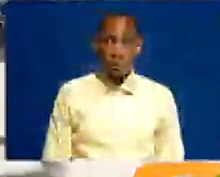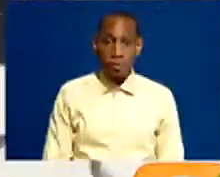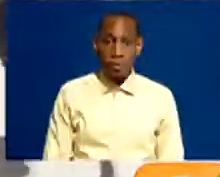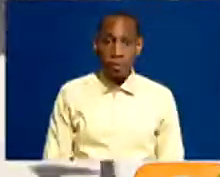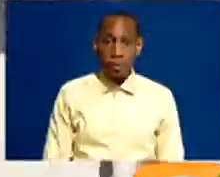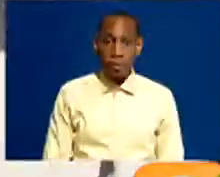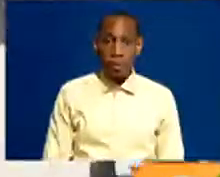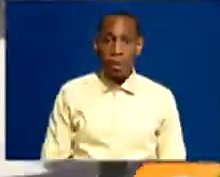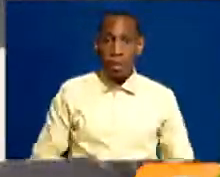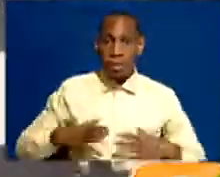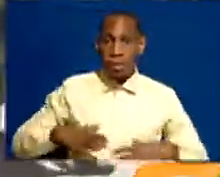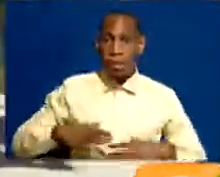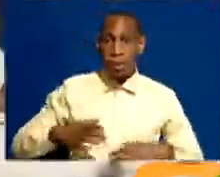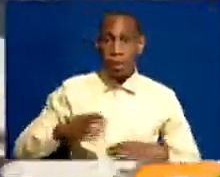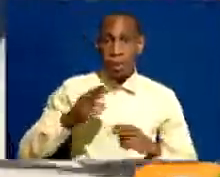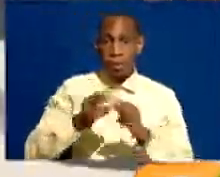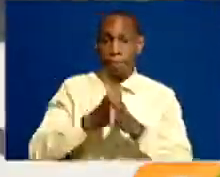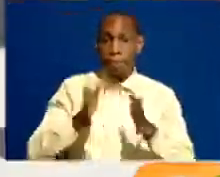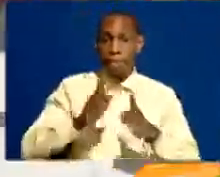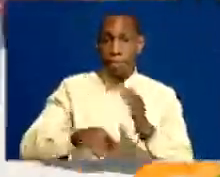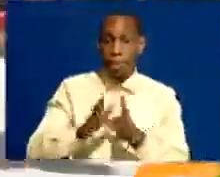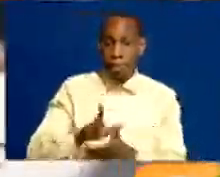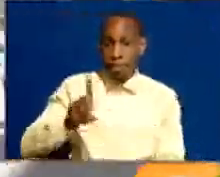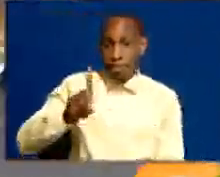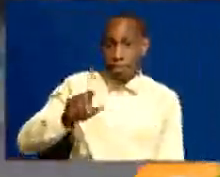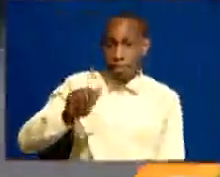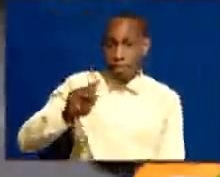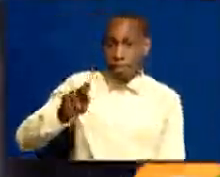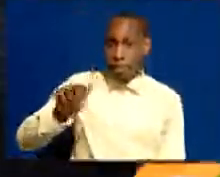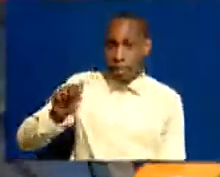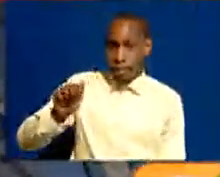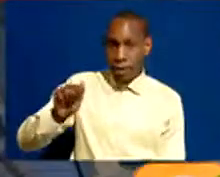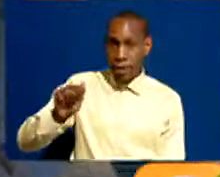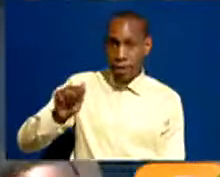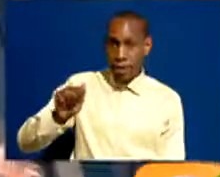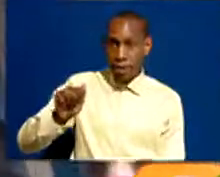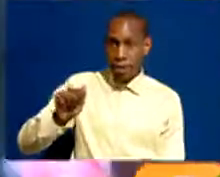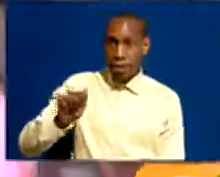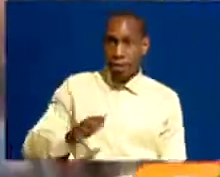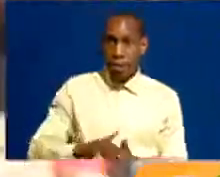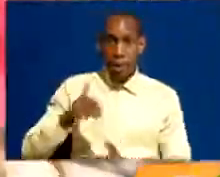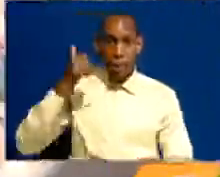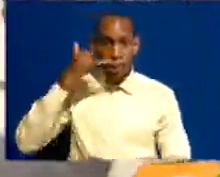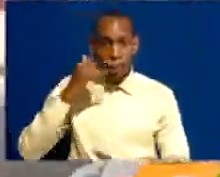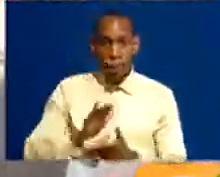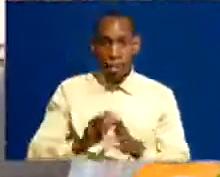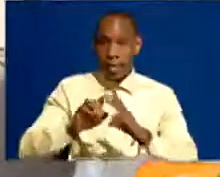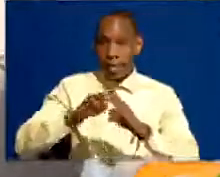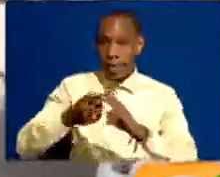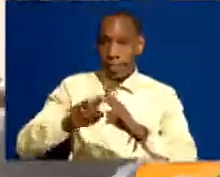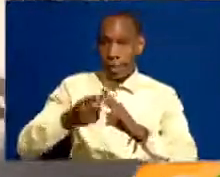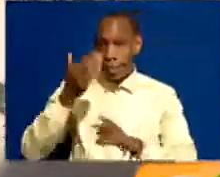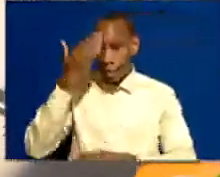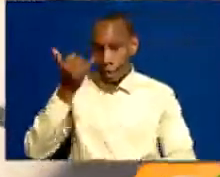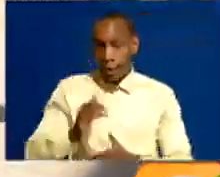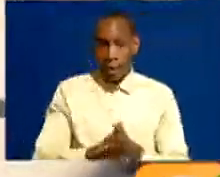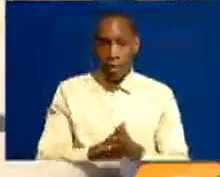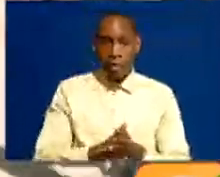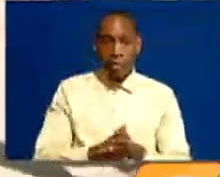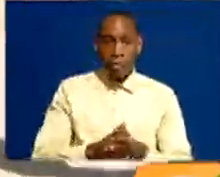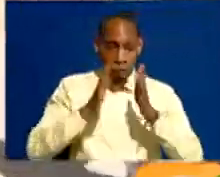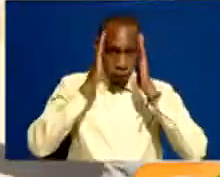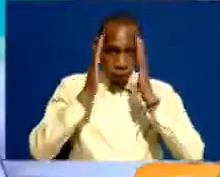Watu wananijua sana kama Dama Mobile Spare ama Damaris wa Dama Mobile Spare. Manake najihuzisha